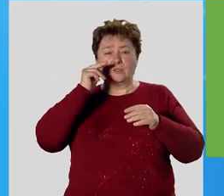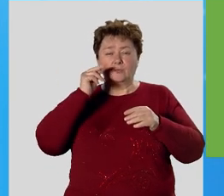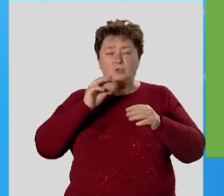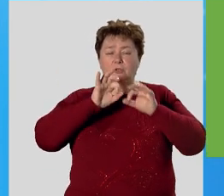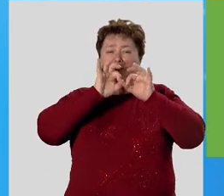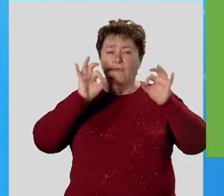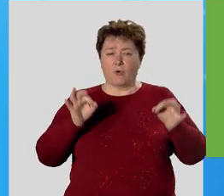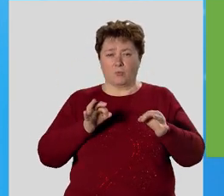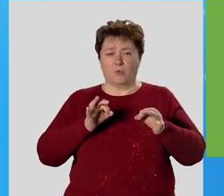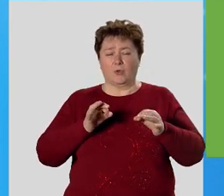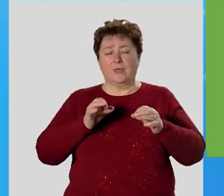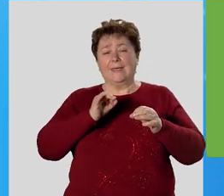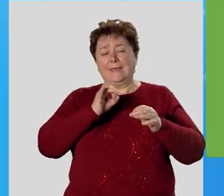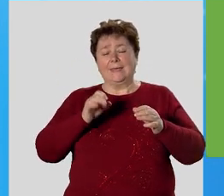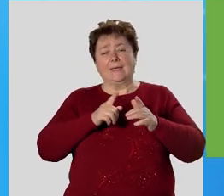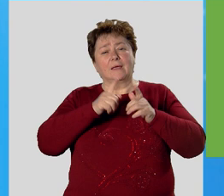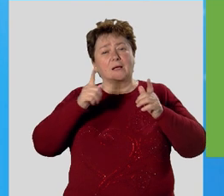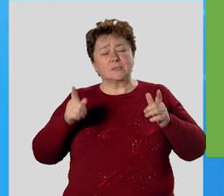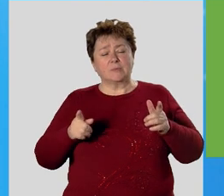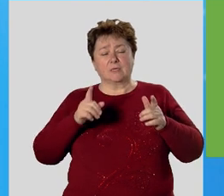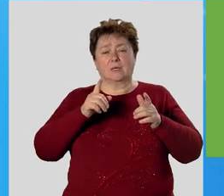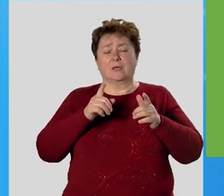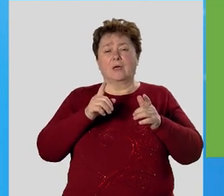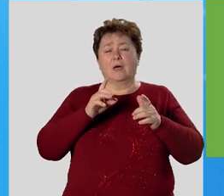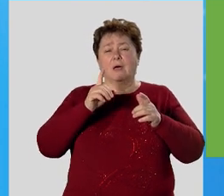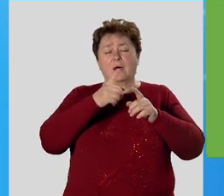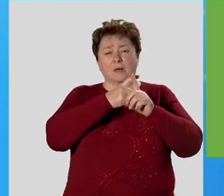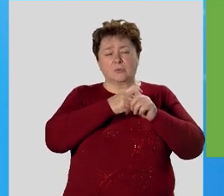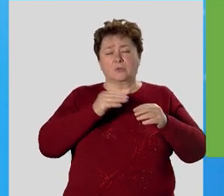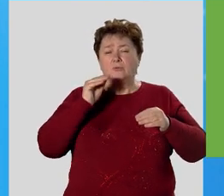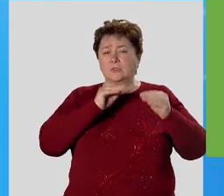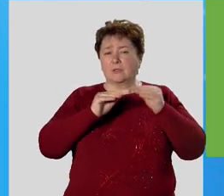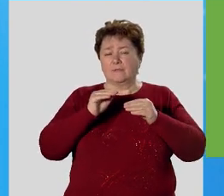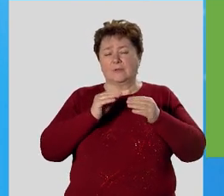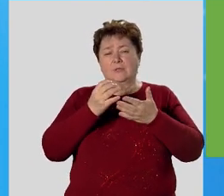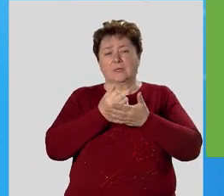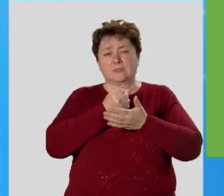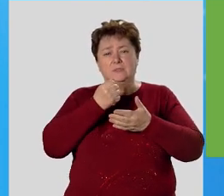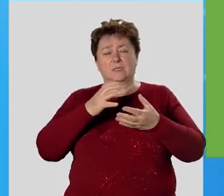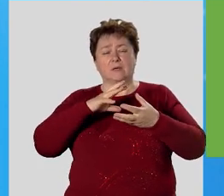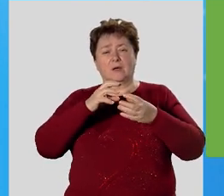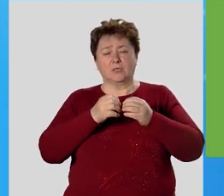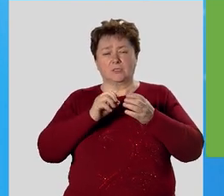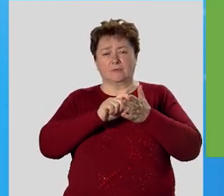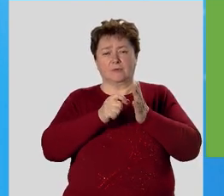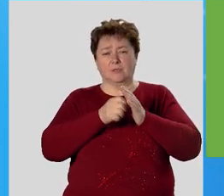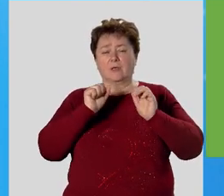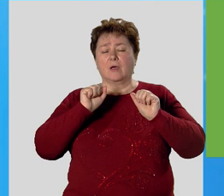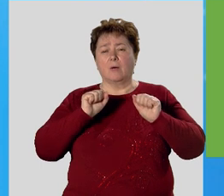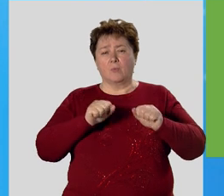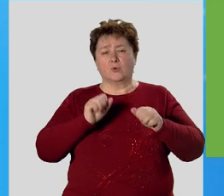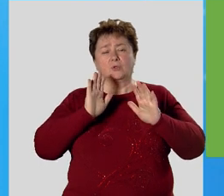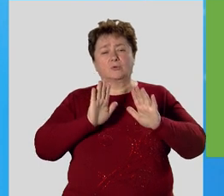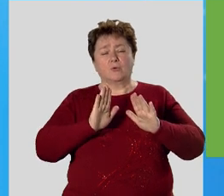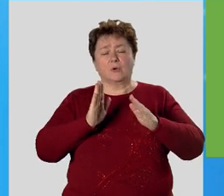Изучить форму и размеры хромосом, установить их количество в клетке можно только